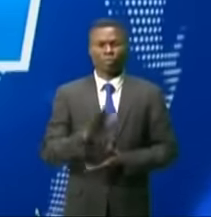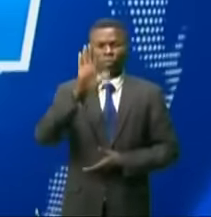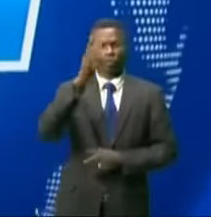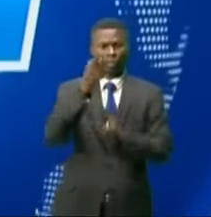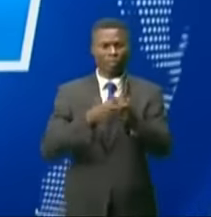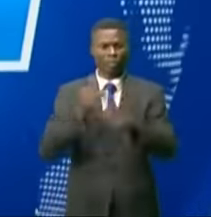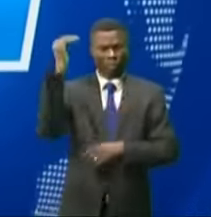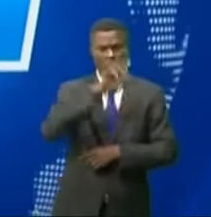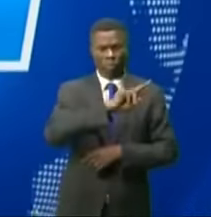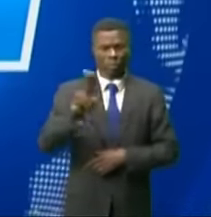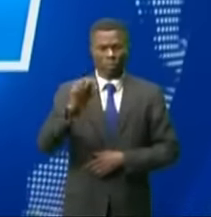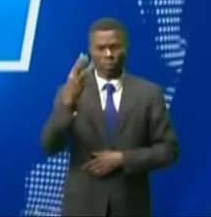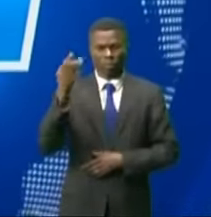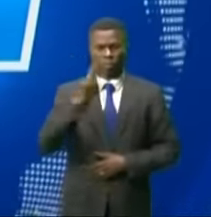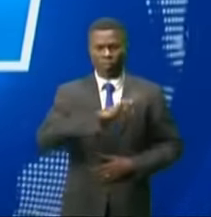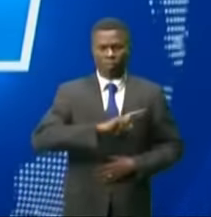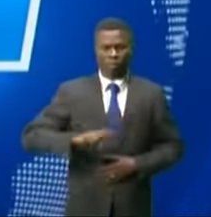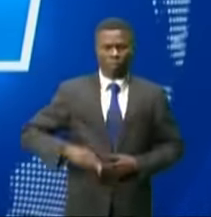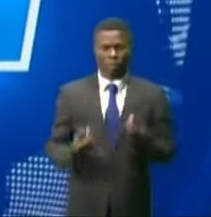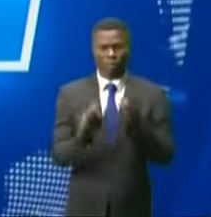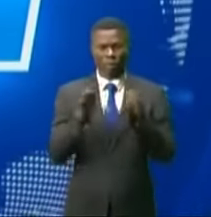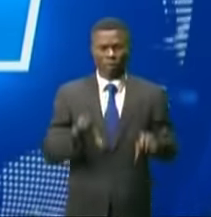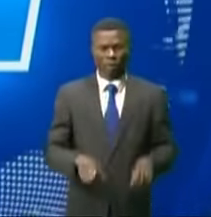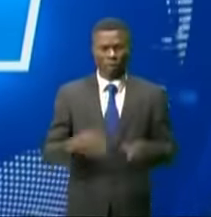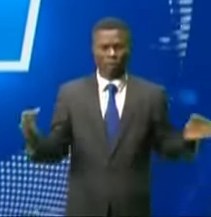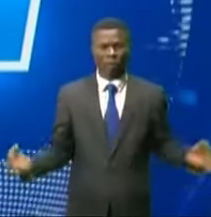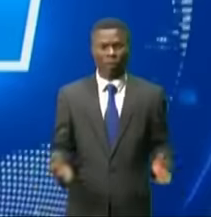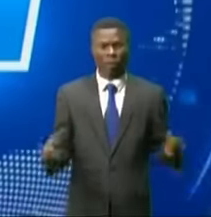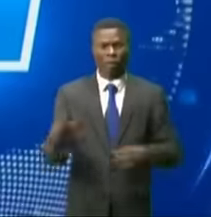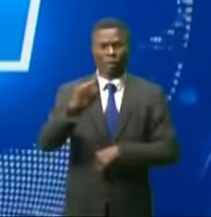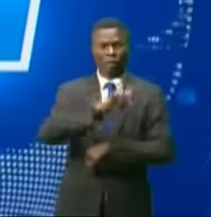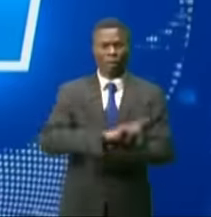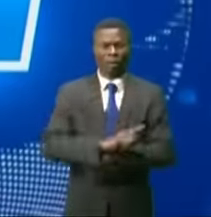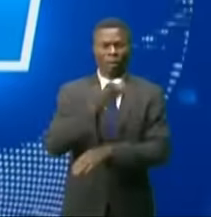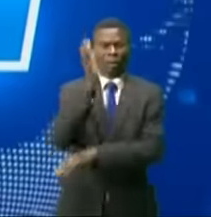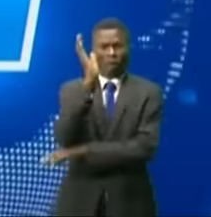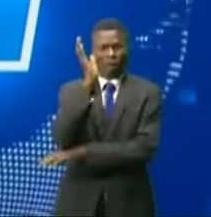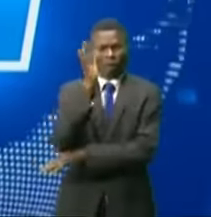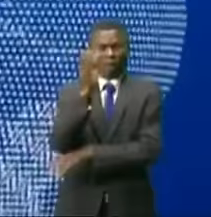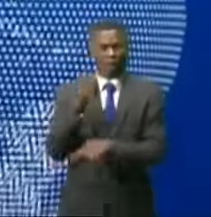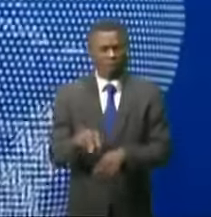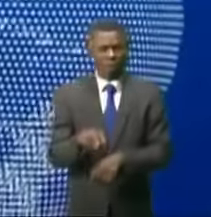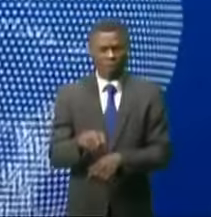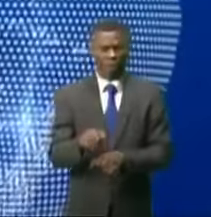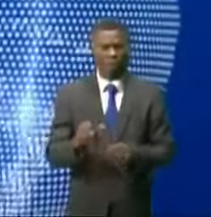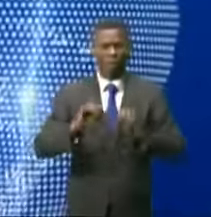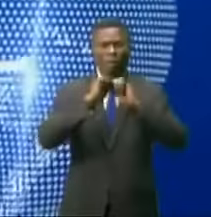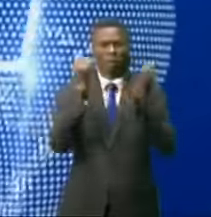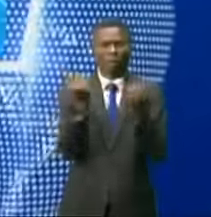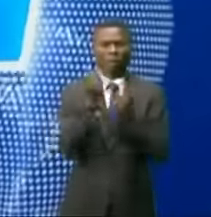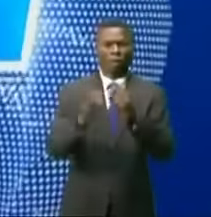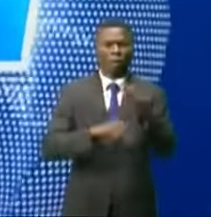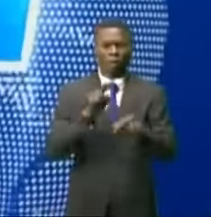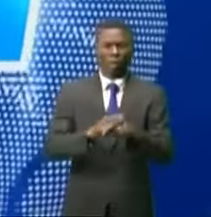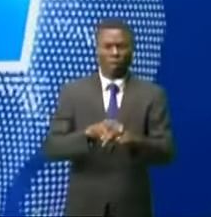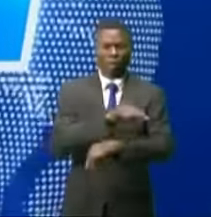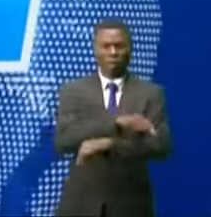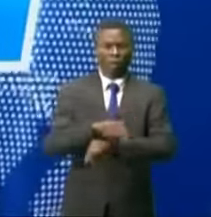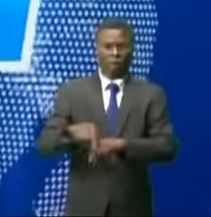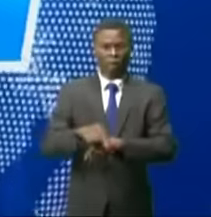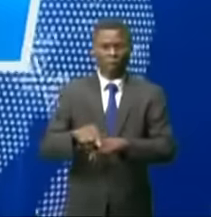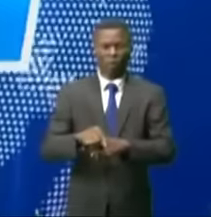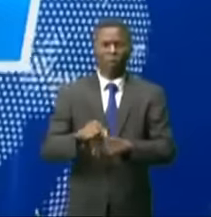5 décembre 2023, la République démocratique du Congo fête la journée de l'arbre. À cette occasion, l'Association nationale des institutions